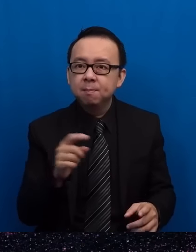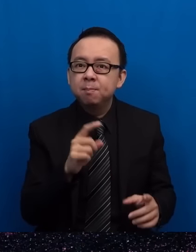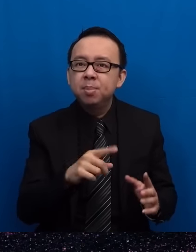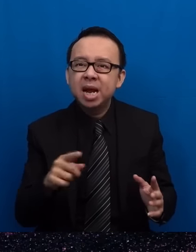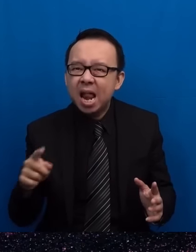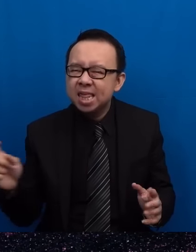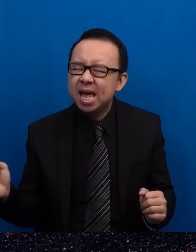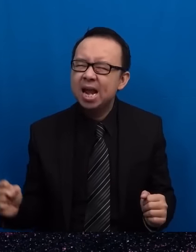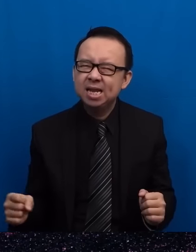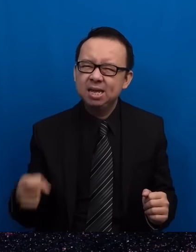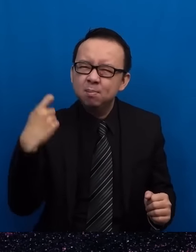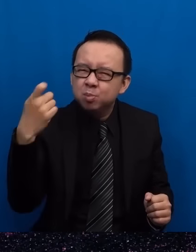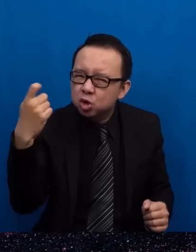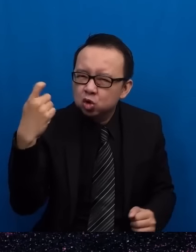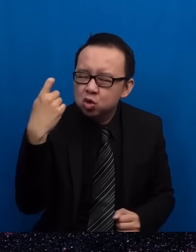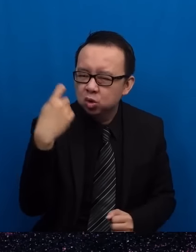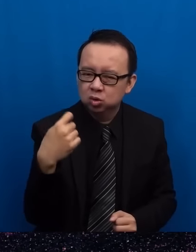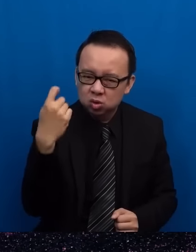luar kedinginan, nok,